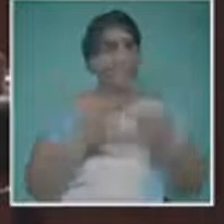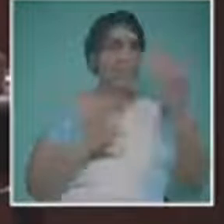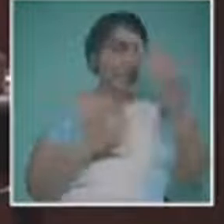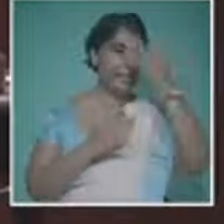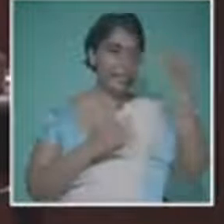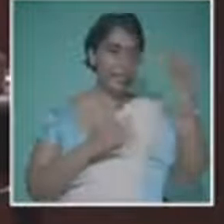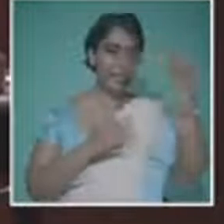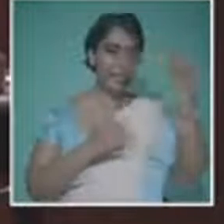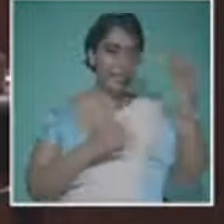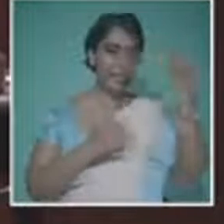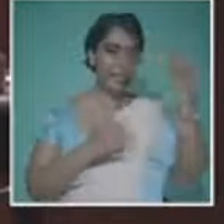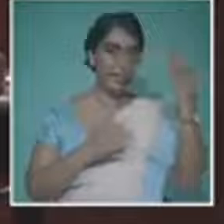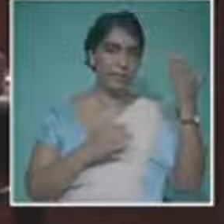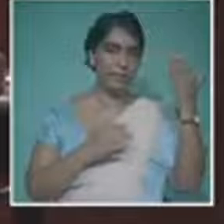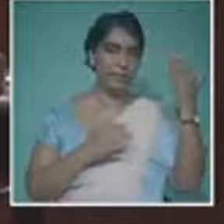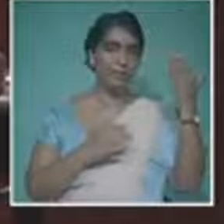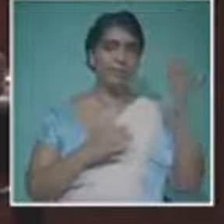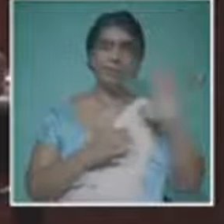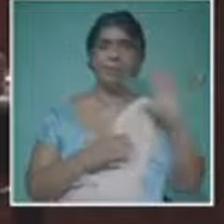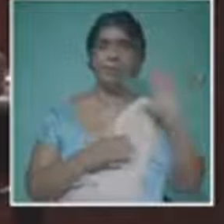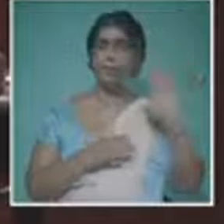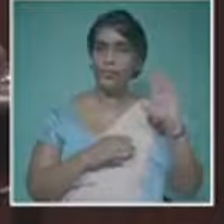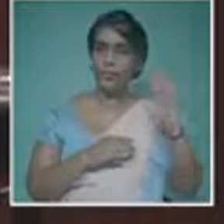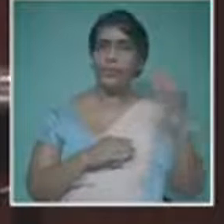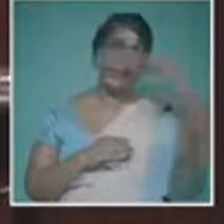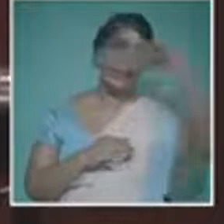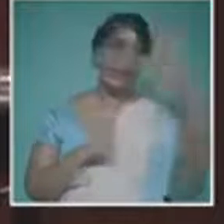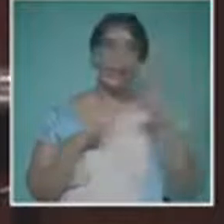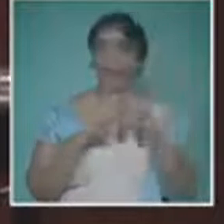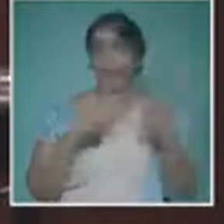ஆங்கிலம் இல்லாமல் அந்த தலைப்பு சிங்களத்திலே மட்டும் இருக்கின்றது.